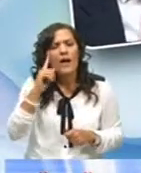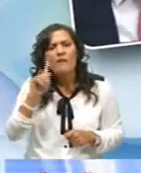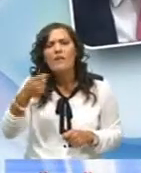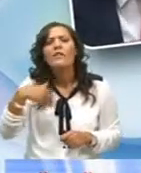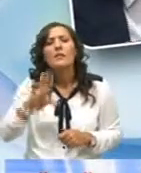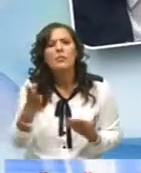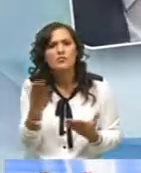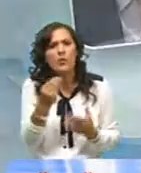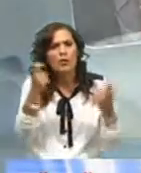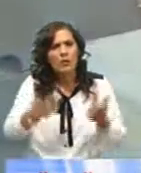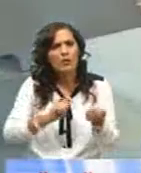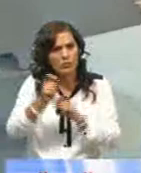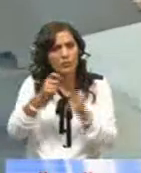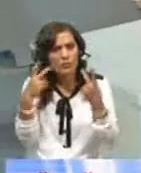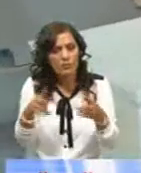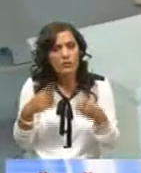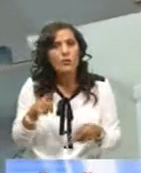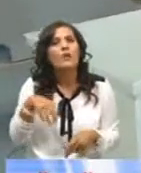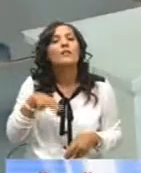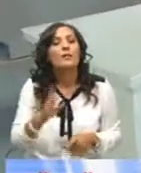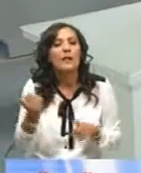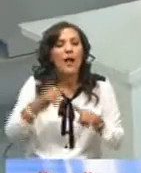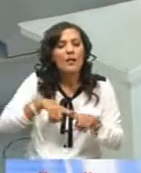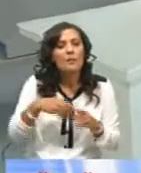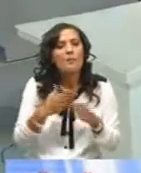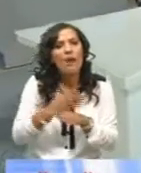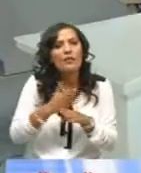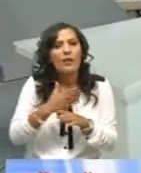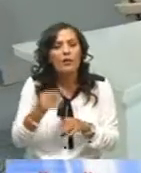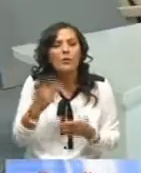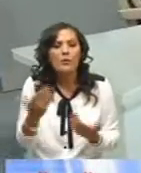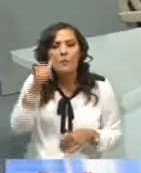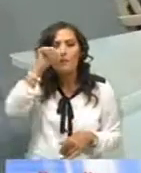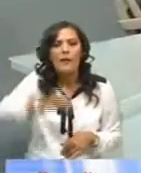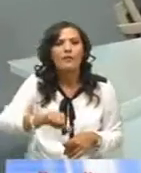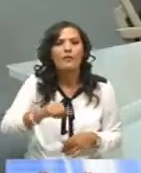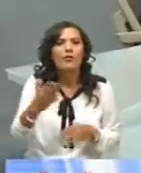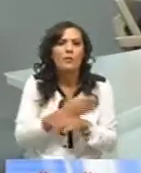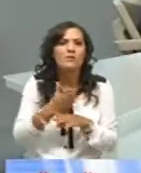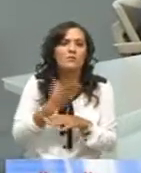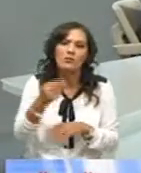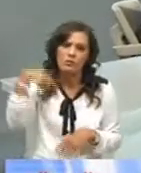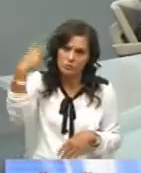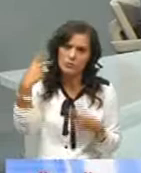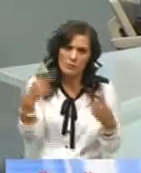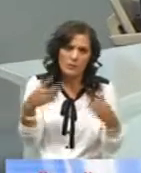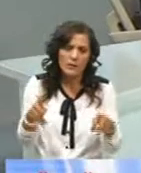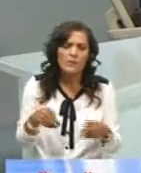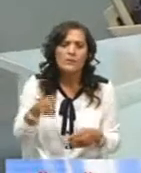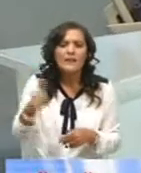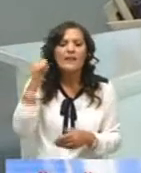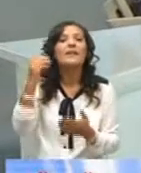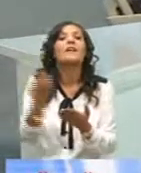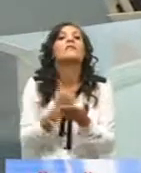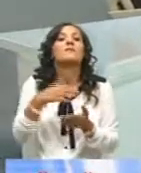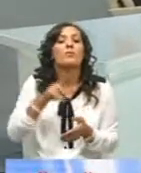değiliz aslında ama ne çok yerde kullanılabilir mi zor oldu askı madas olabilir bu bir petrol ürünü öyle düşünün bunu